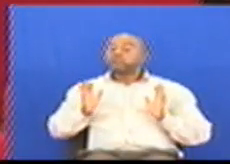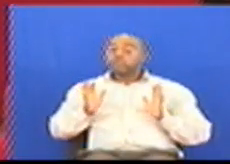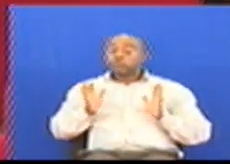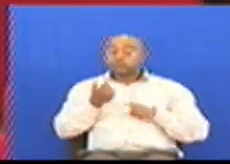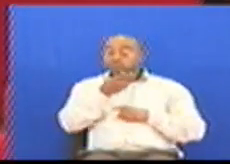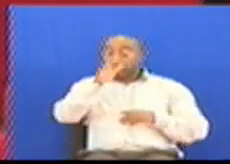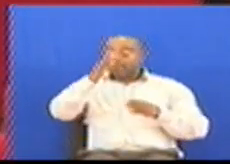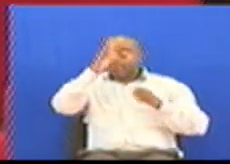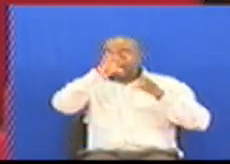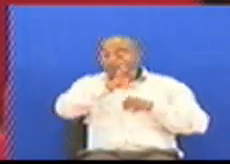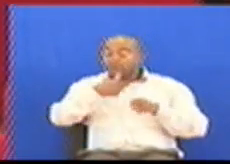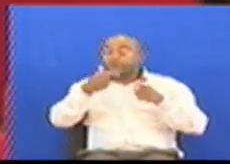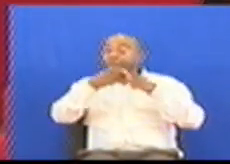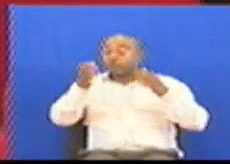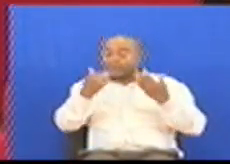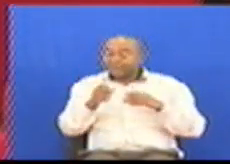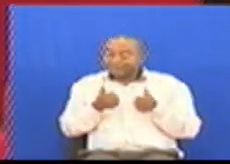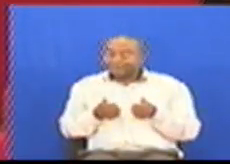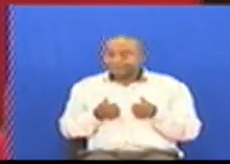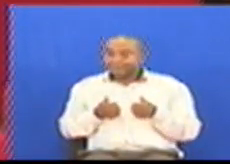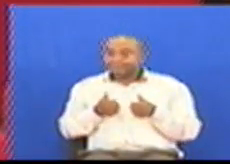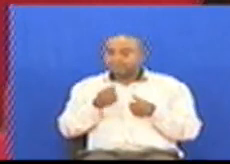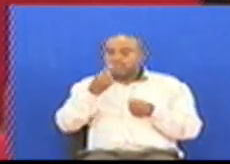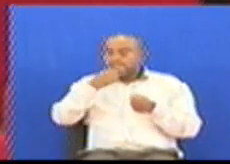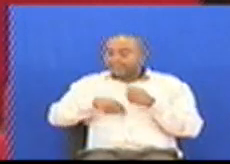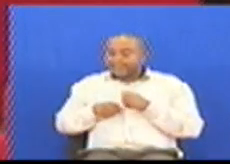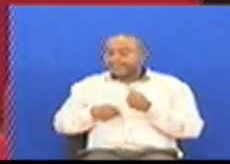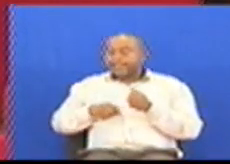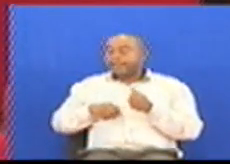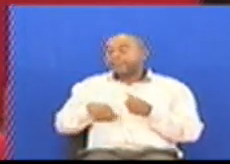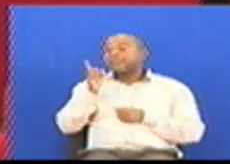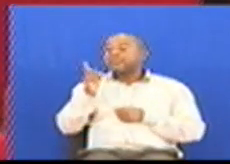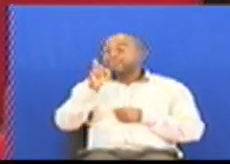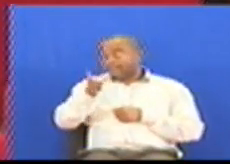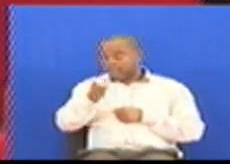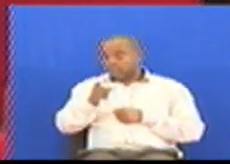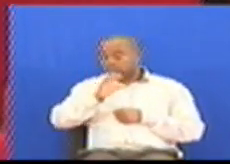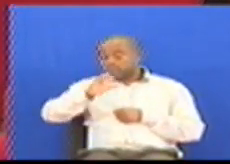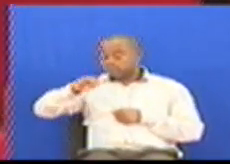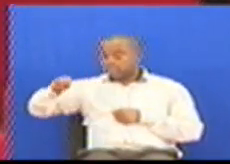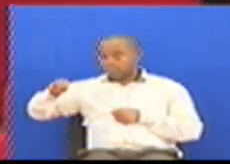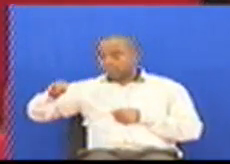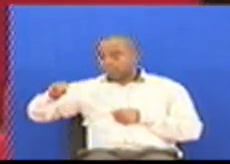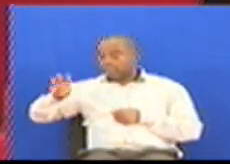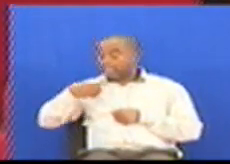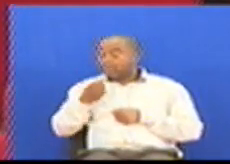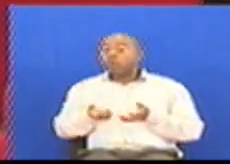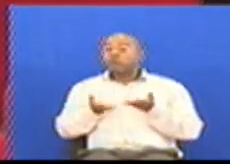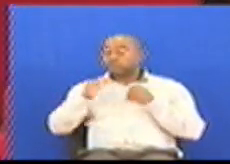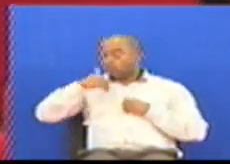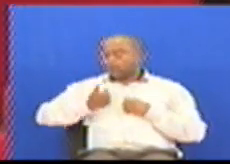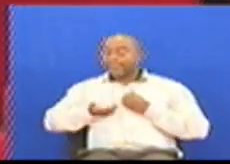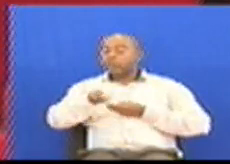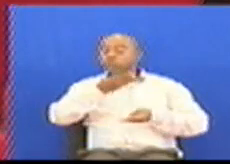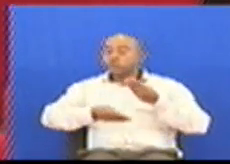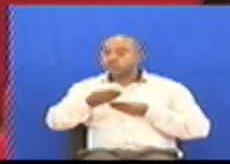niseme katika ilani ya CCM ukurasa wa 116 mpaka 117 uwezeshaji wa wanawake kiuchumi